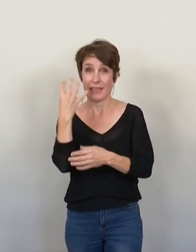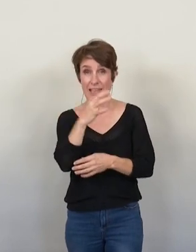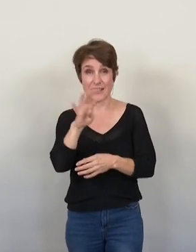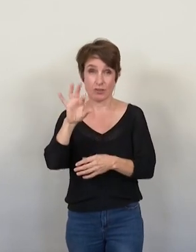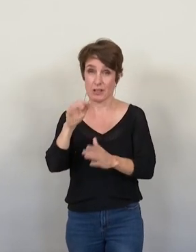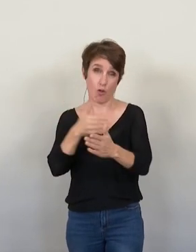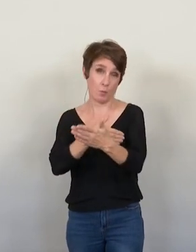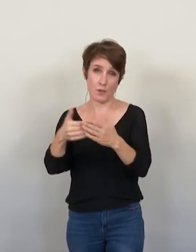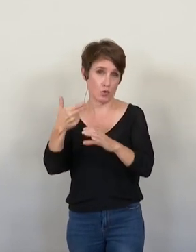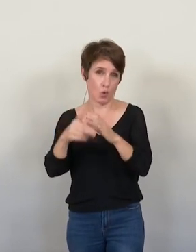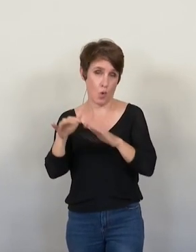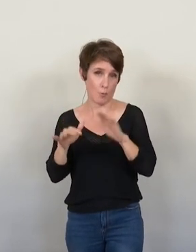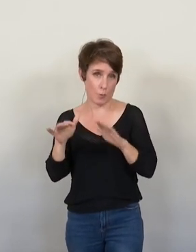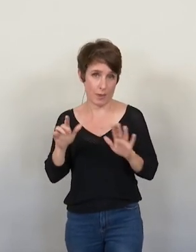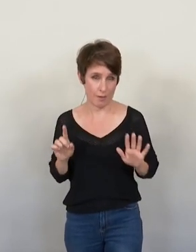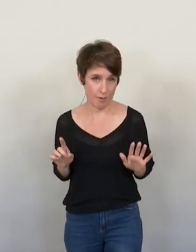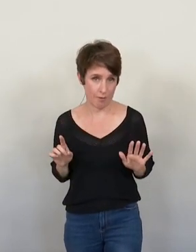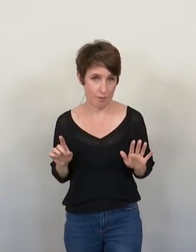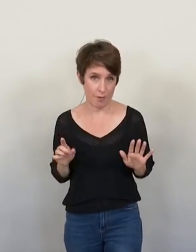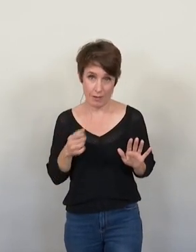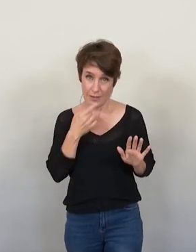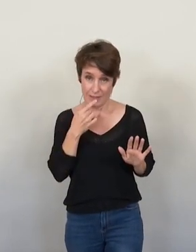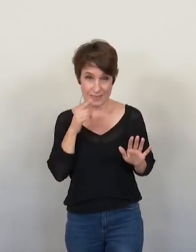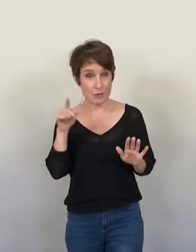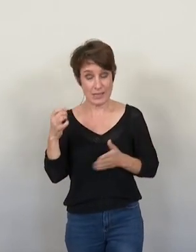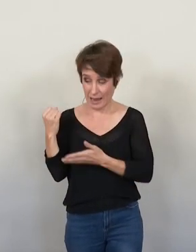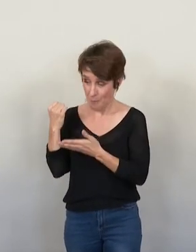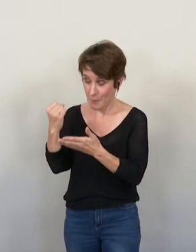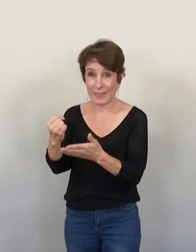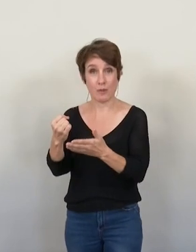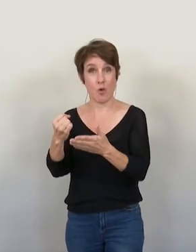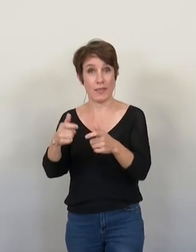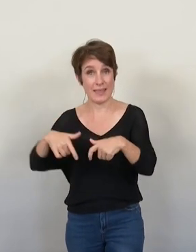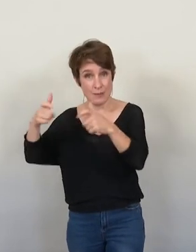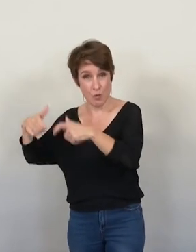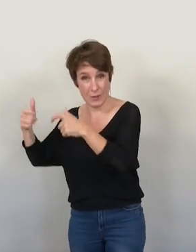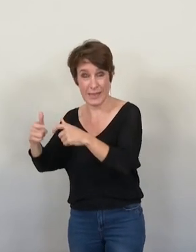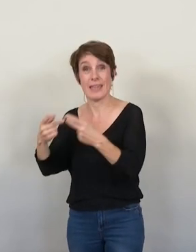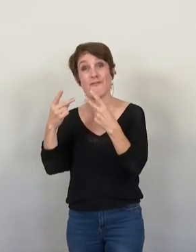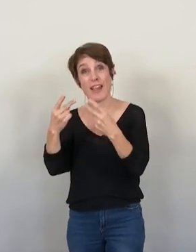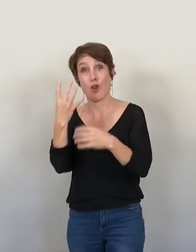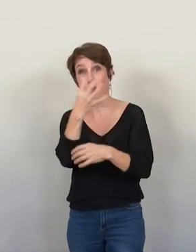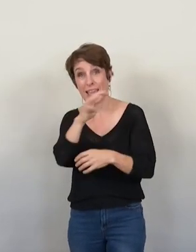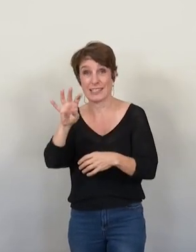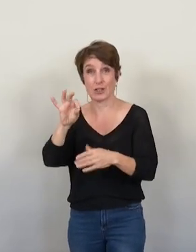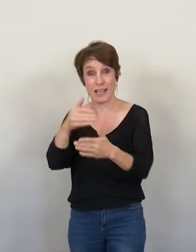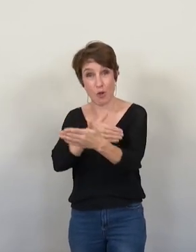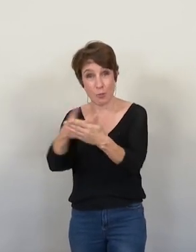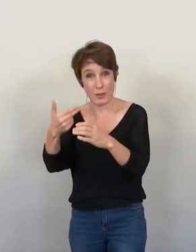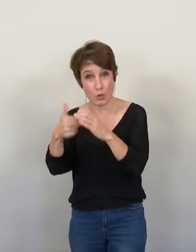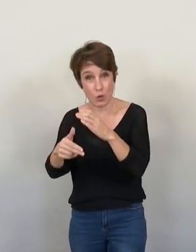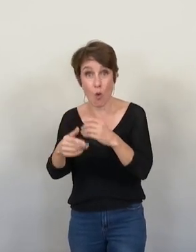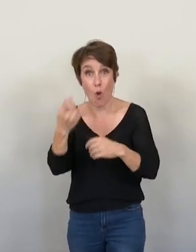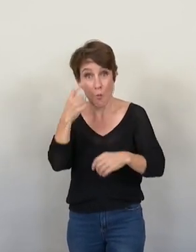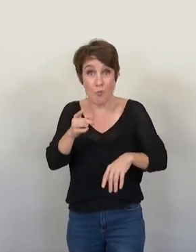d'euros donc en résumé vous vendez un patrimoine immobilier d'une valeur de 450 million d'euros pour récupérer à court